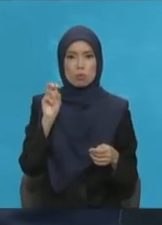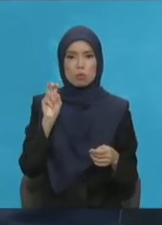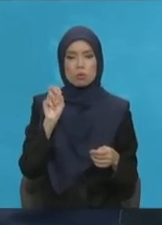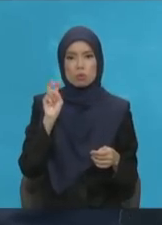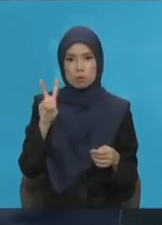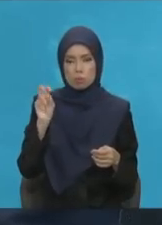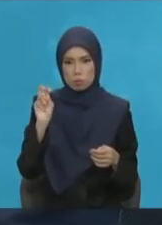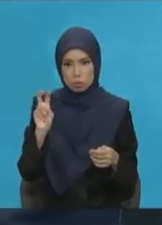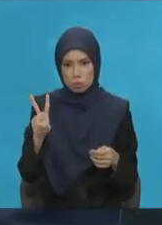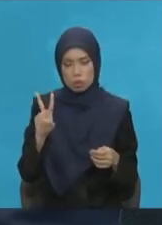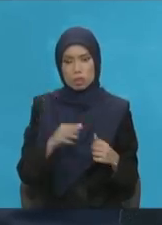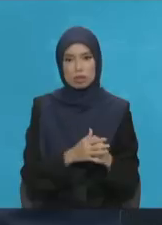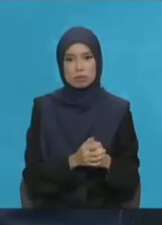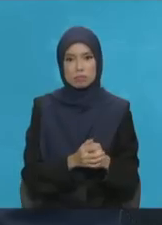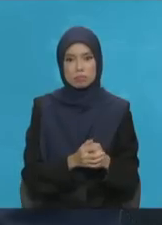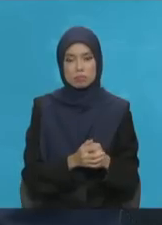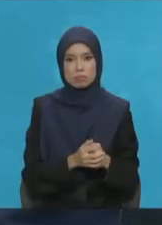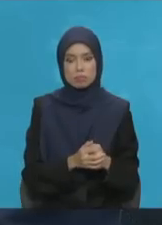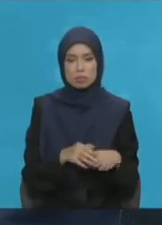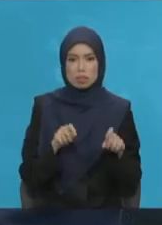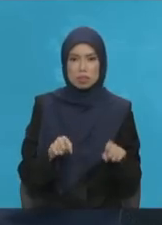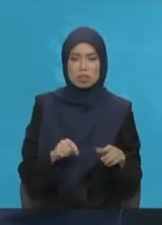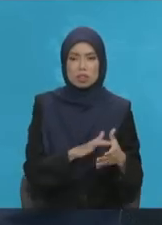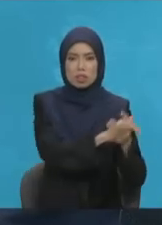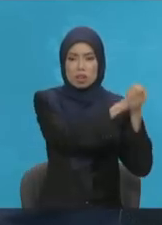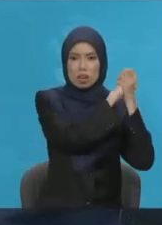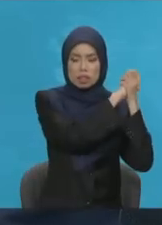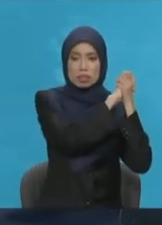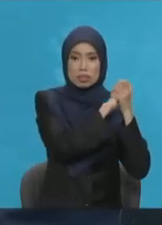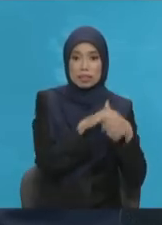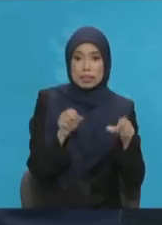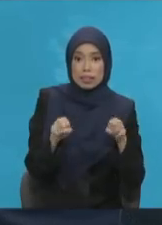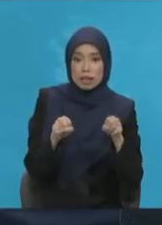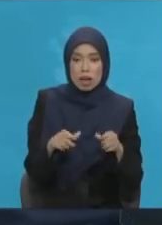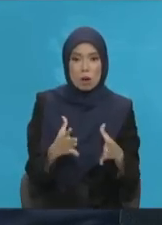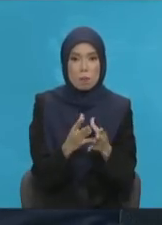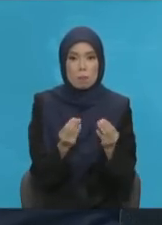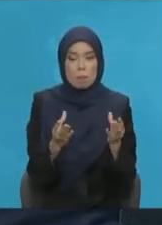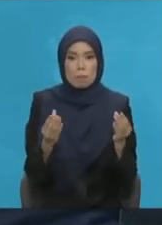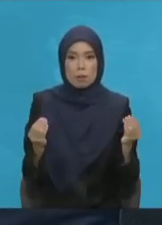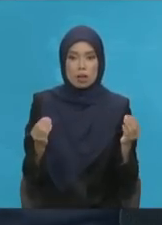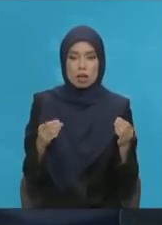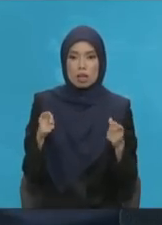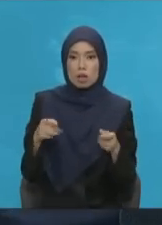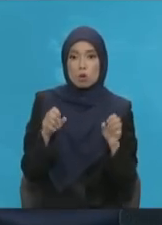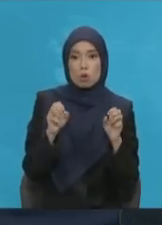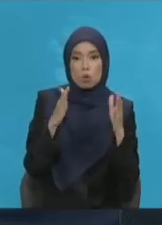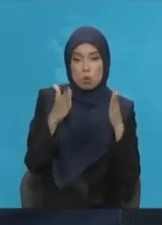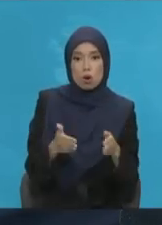Sudah barang tentu kejayaan ini akan dapat menarik Lebih ramai pelanggan